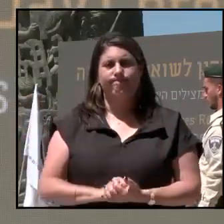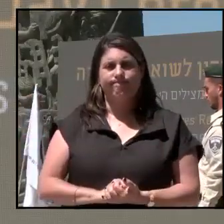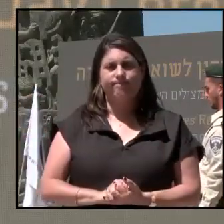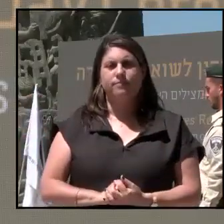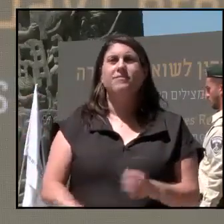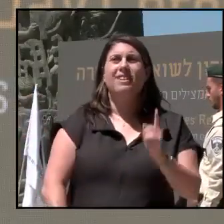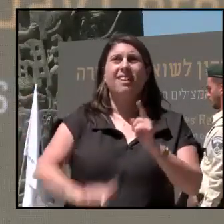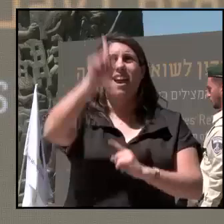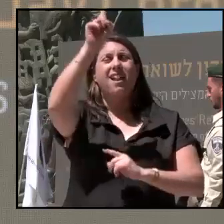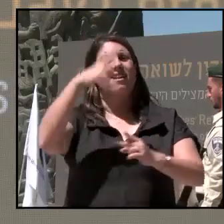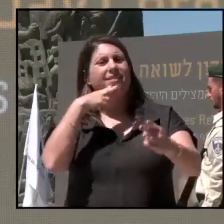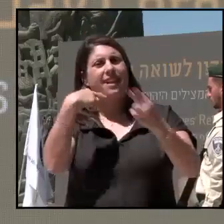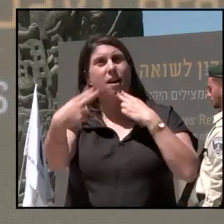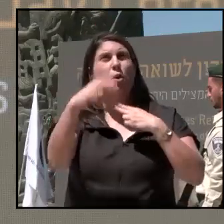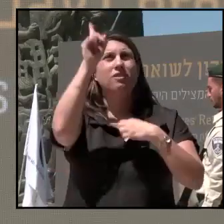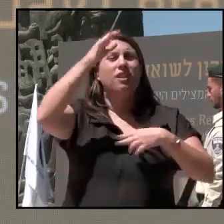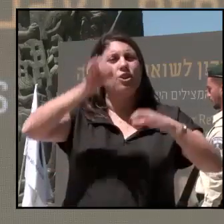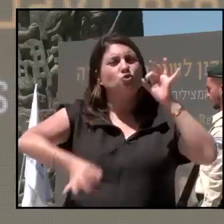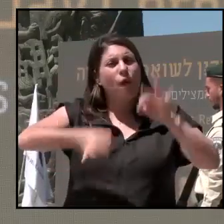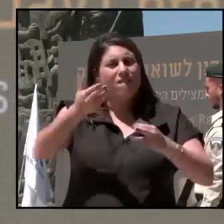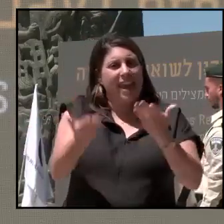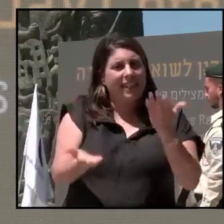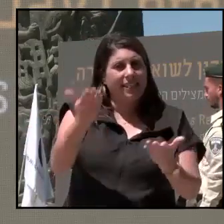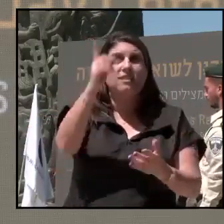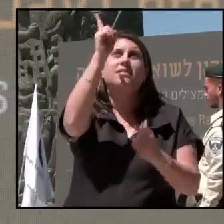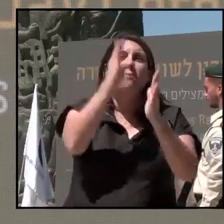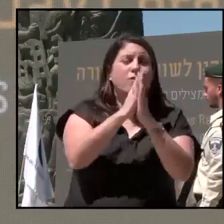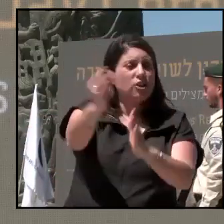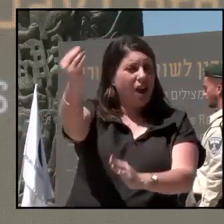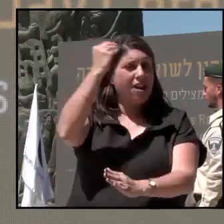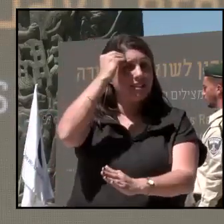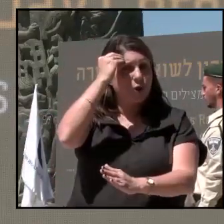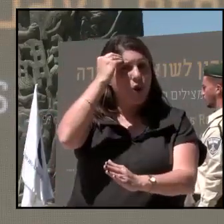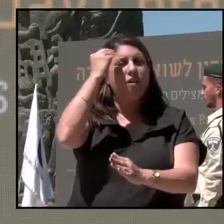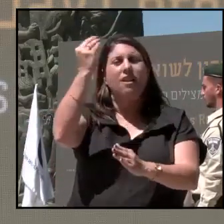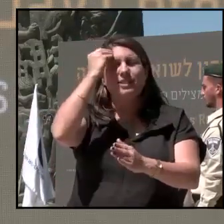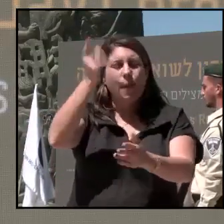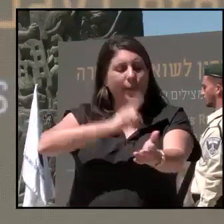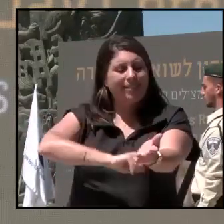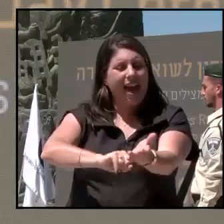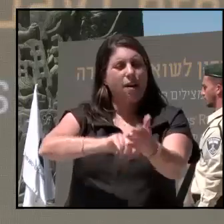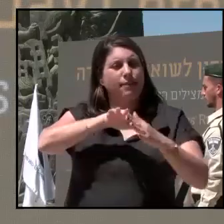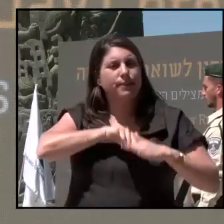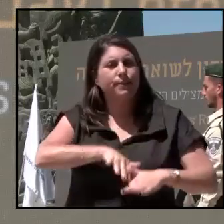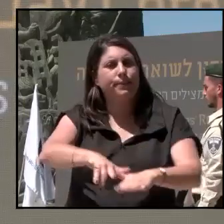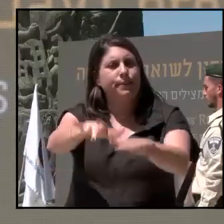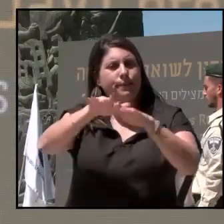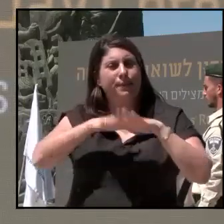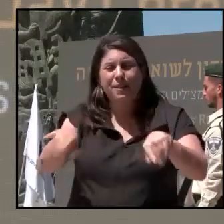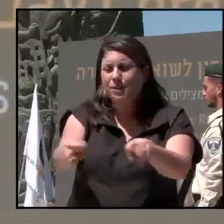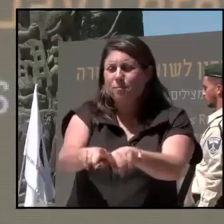אל נקמות שופט הארץ, זכורנה את נחלי הדם שנשפך